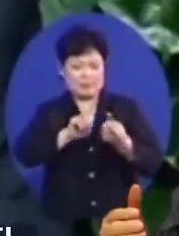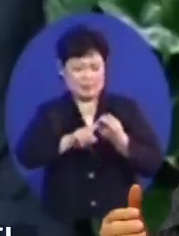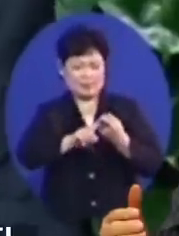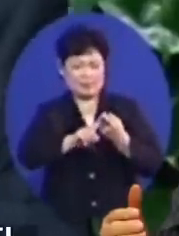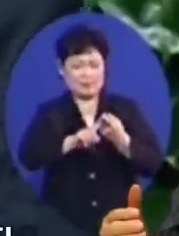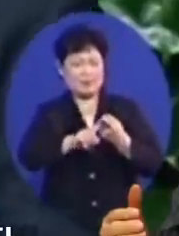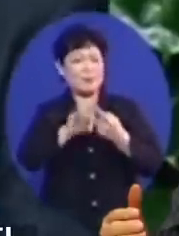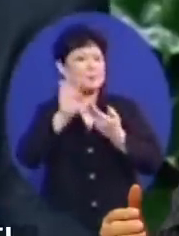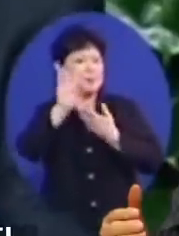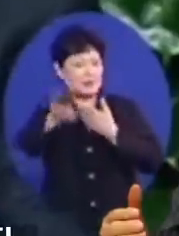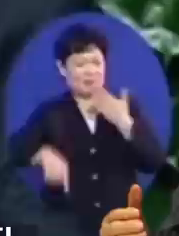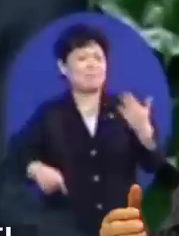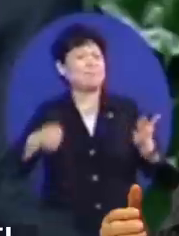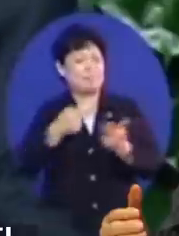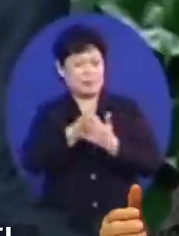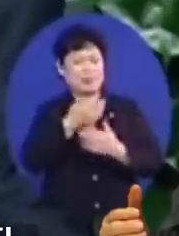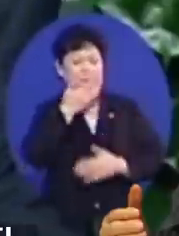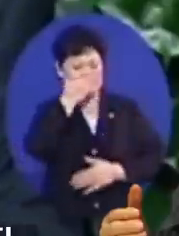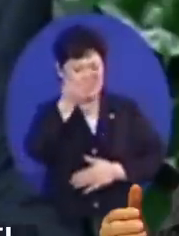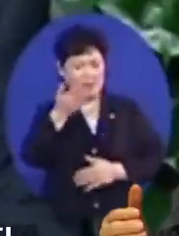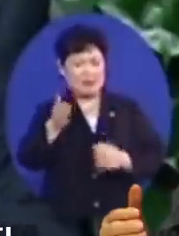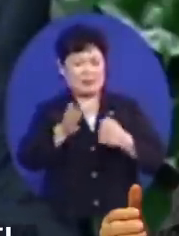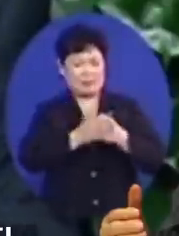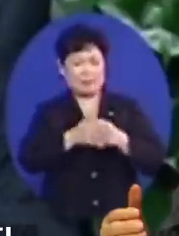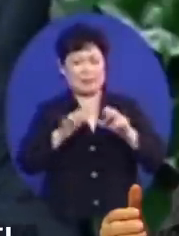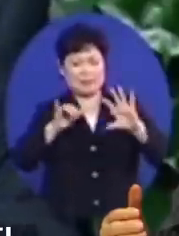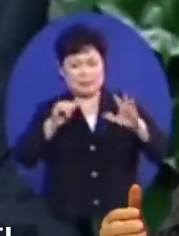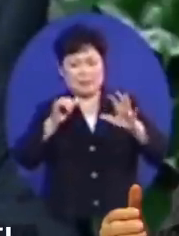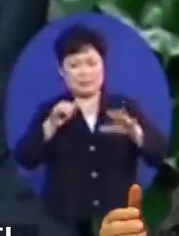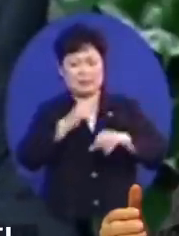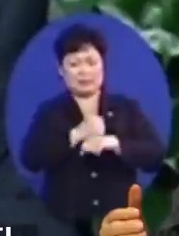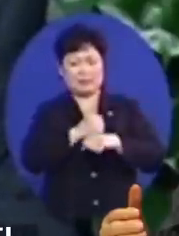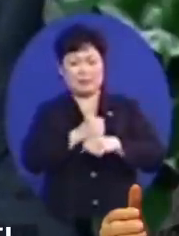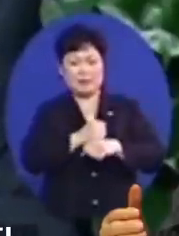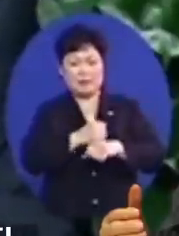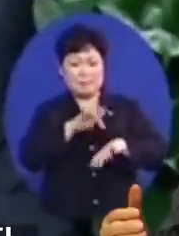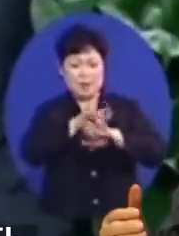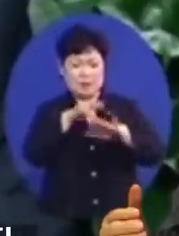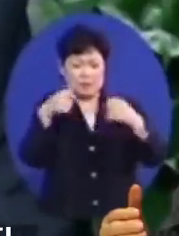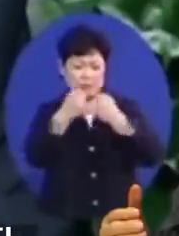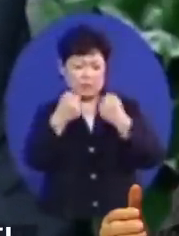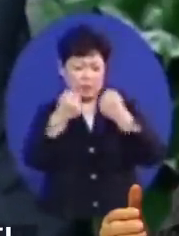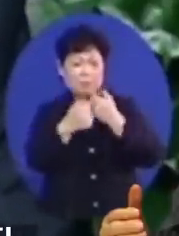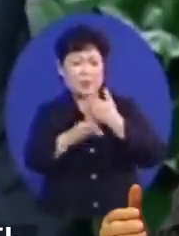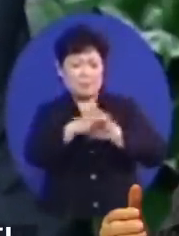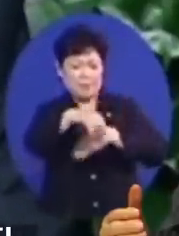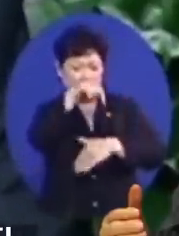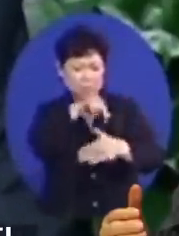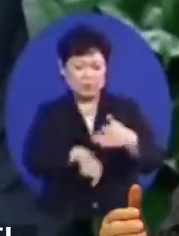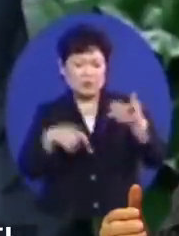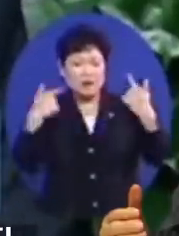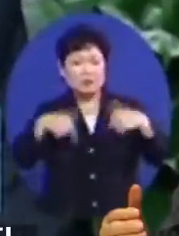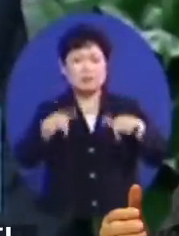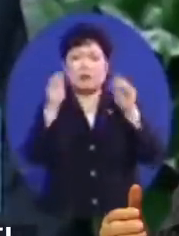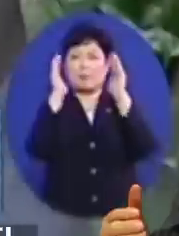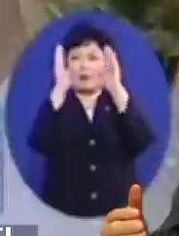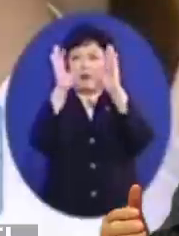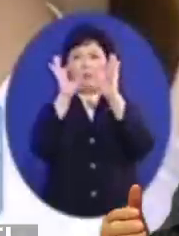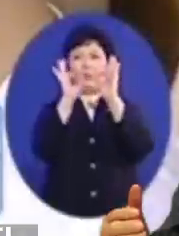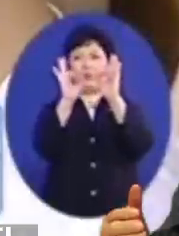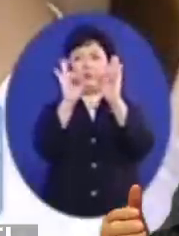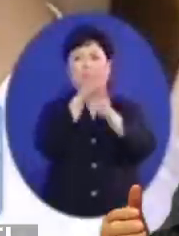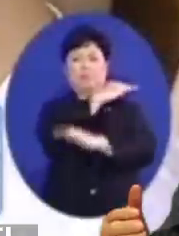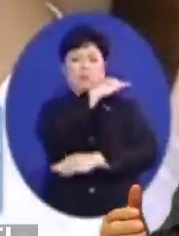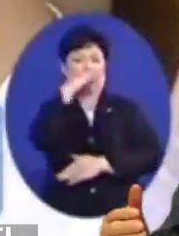미래가 결정되는 것입니다. 그렇기 때문에 이 세상에 아말렉과 싸워서 이기려면 항상 마음속에 바라봄을